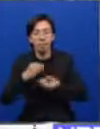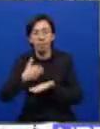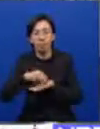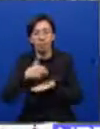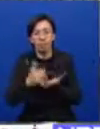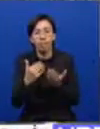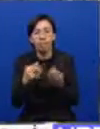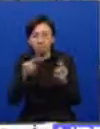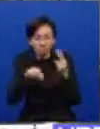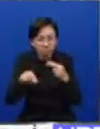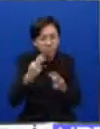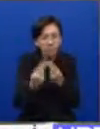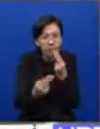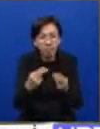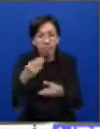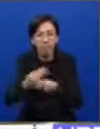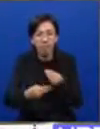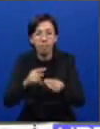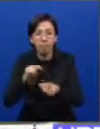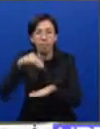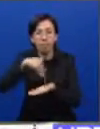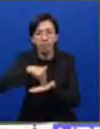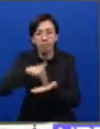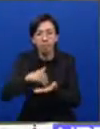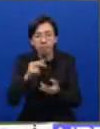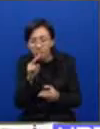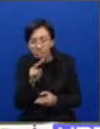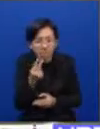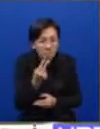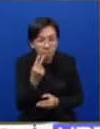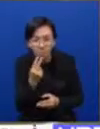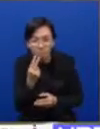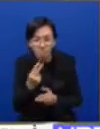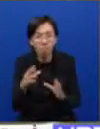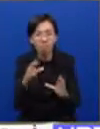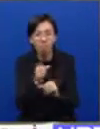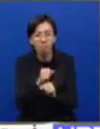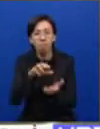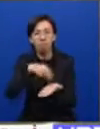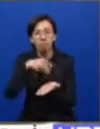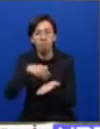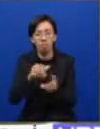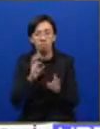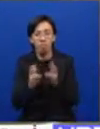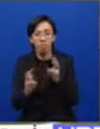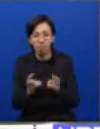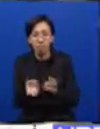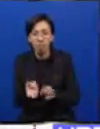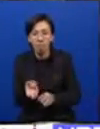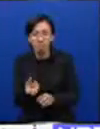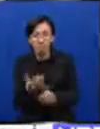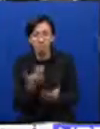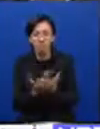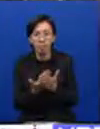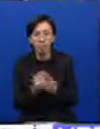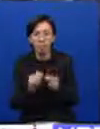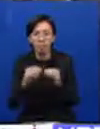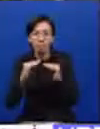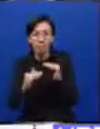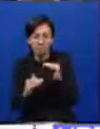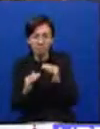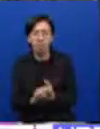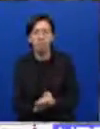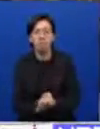อกจากการตรวจเยี่ยมตลาดกลางแล้วยังได้รับฟังผลการดำเนินการผลิตเมล็ดพันธุ์การลดต้นทุนการผลิตจากนายวีระ